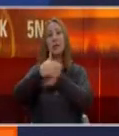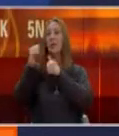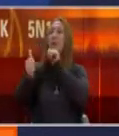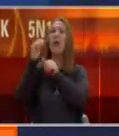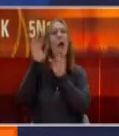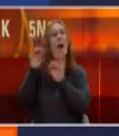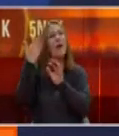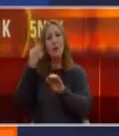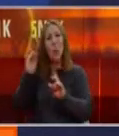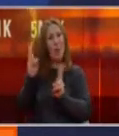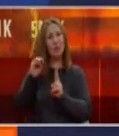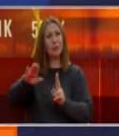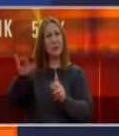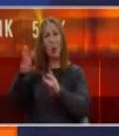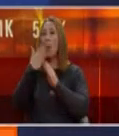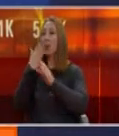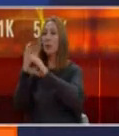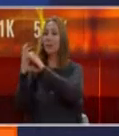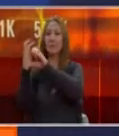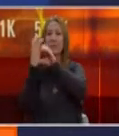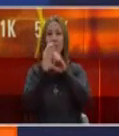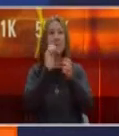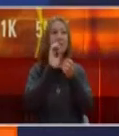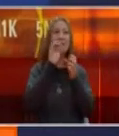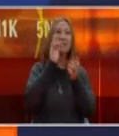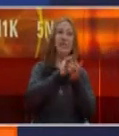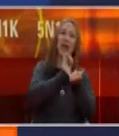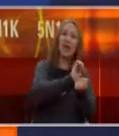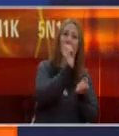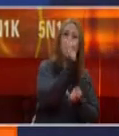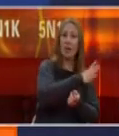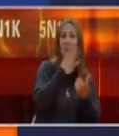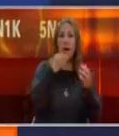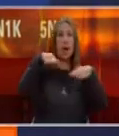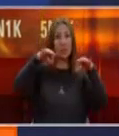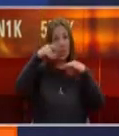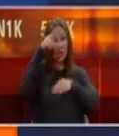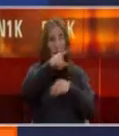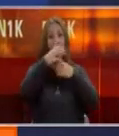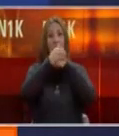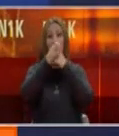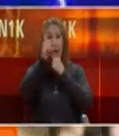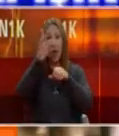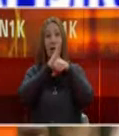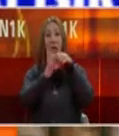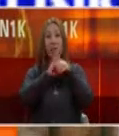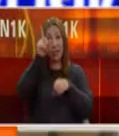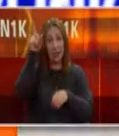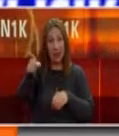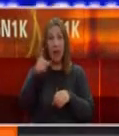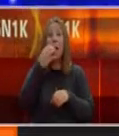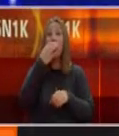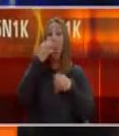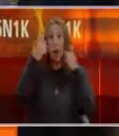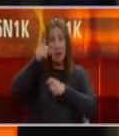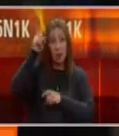gibi yine okul servis araçlarıyla evlerine bırakılmalarını sağladık. Eskişehir, Antalya, Kayseri,